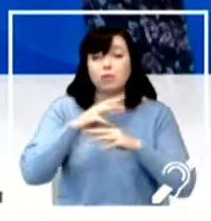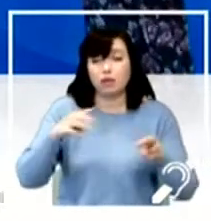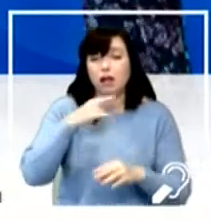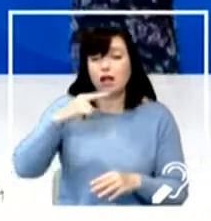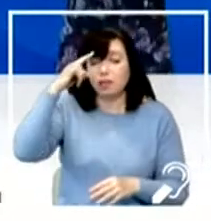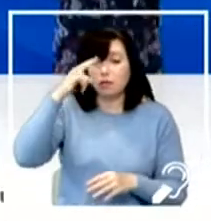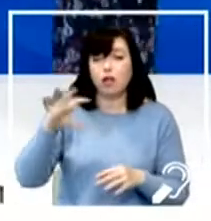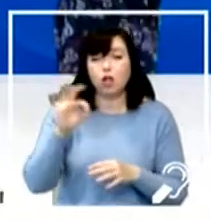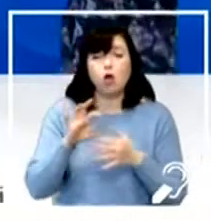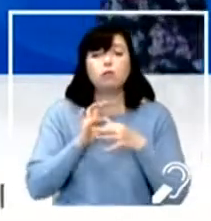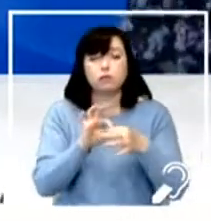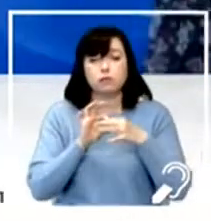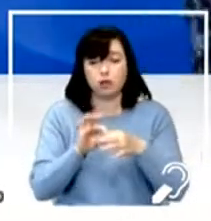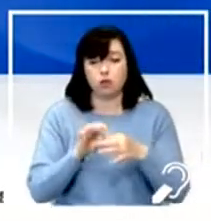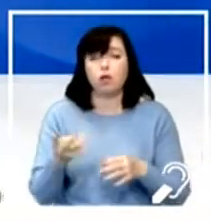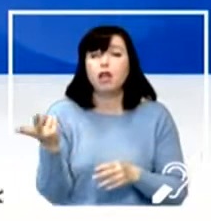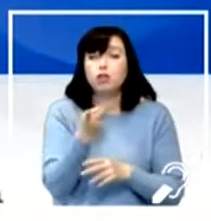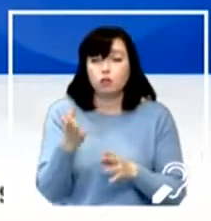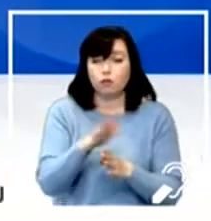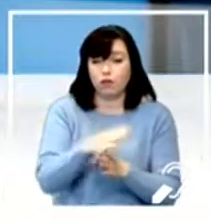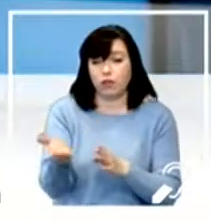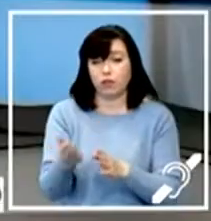un parteneriat strategic între cele două părți.